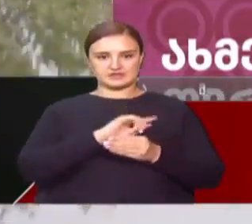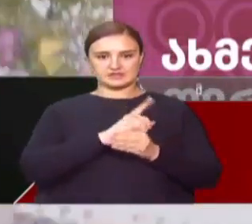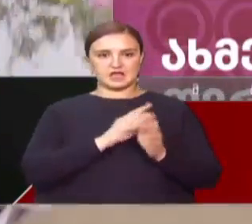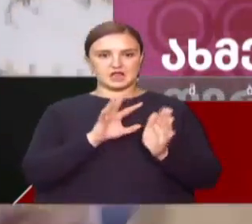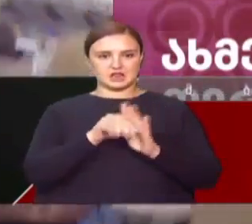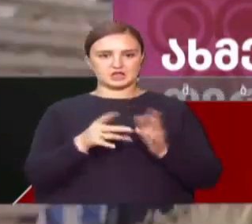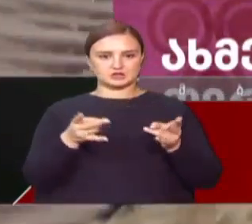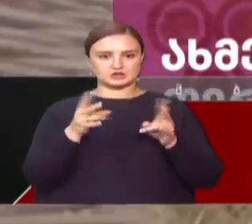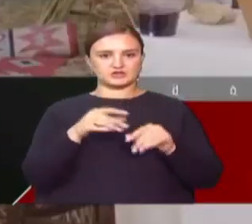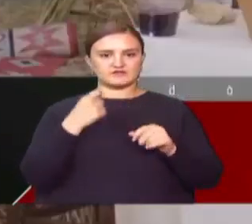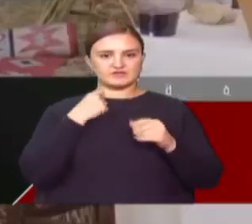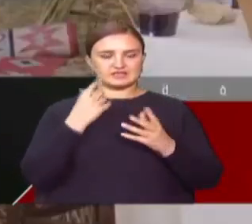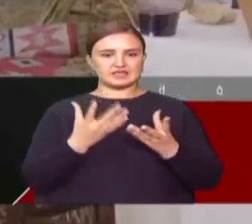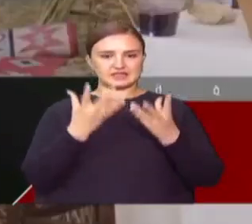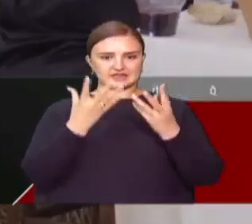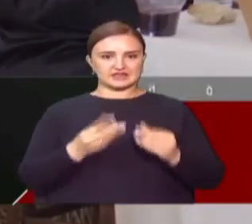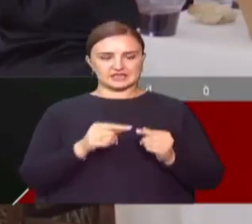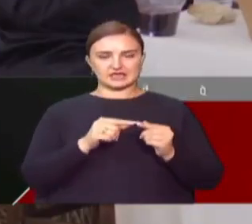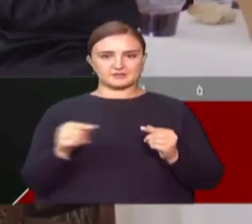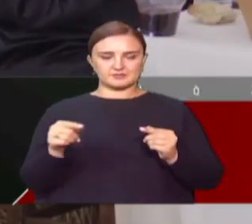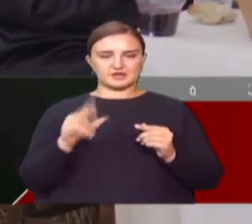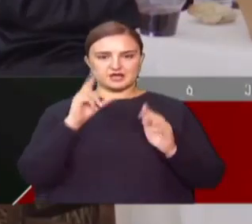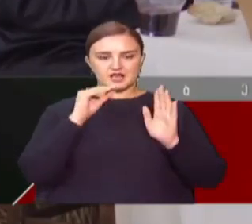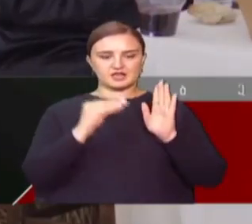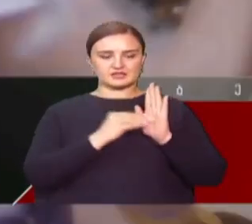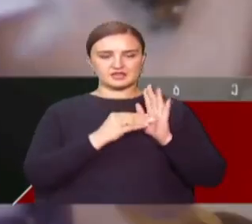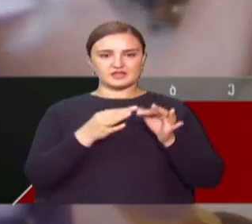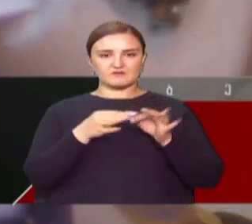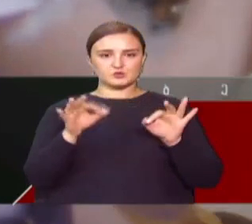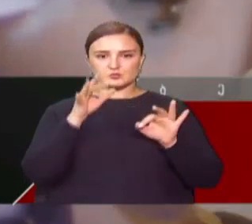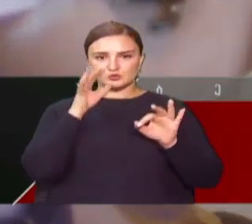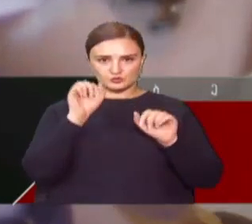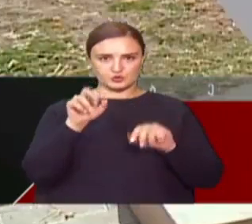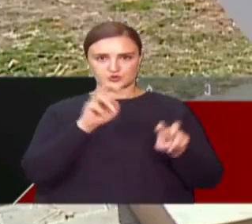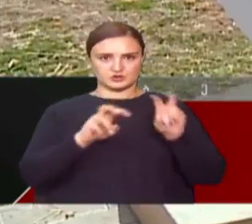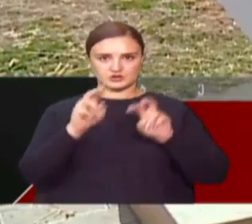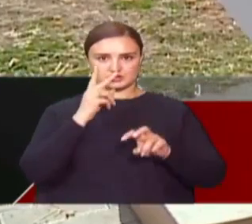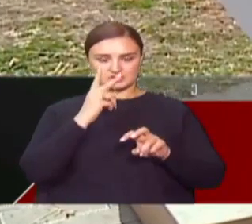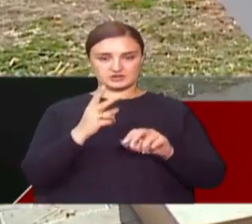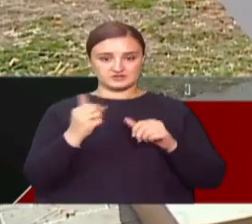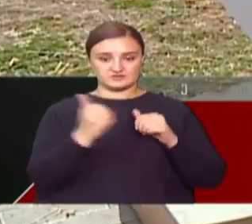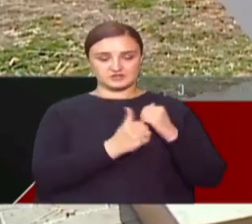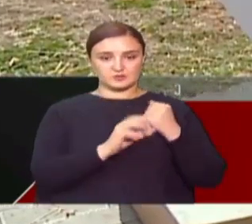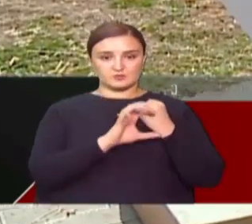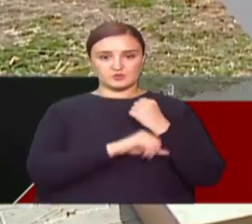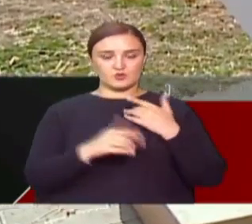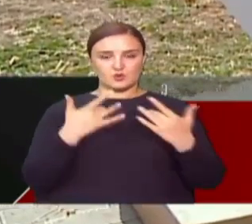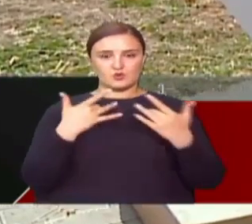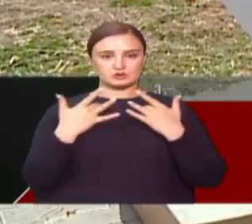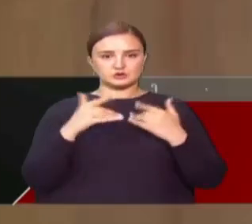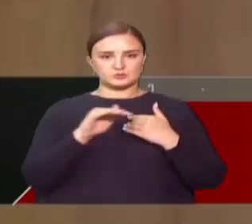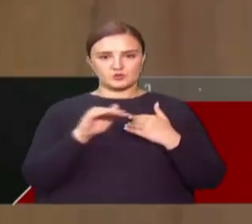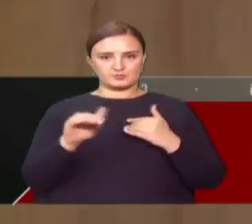ტრადიციად ქცეული ღვინის დღეებისთვის კალენდარში თავისუფალი დროის მონახვა შეგიძლიათ უკვე დაიწყოთ. Კვირის ბოლოს ღონისძიება